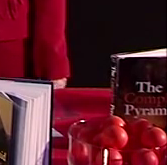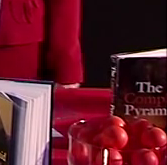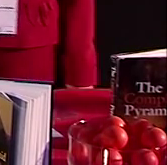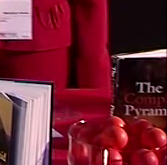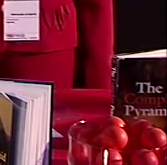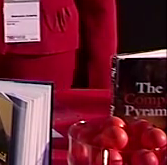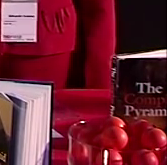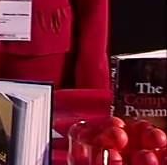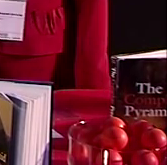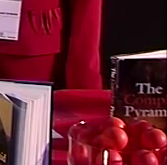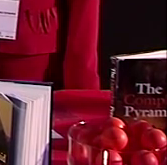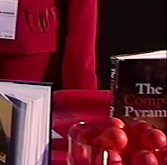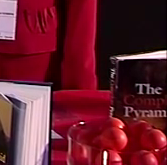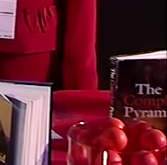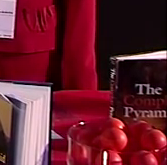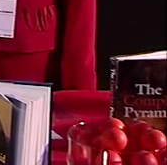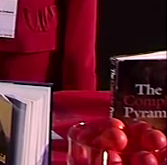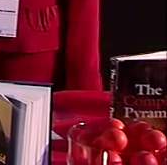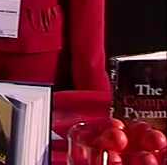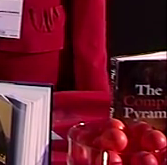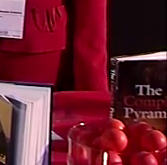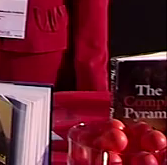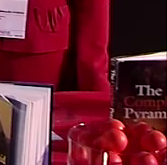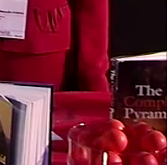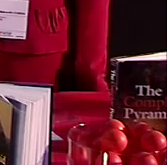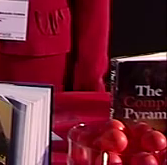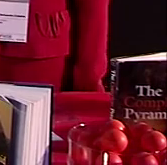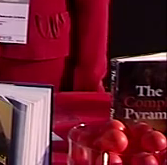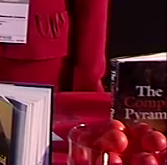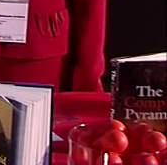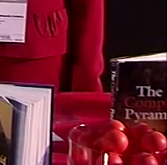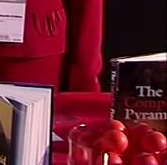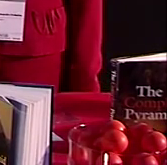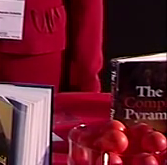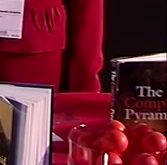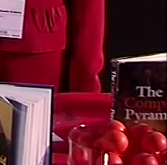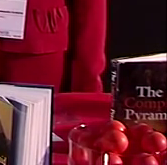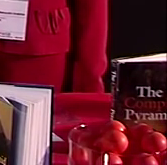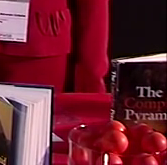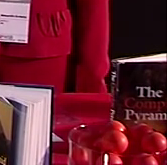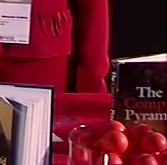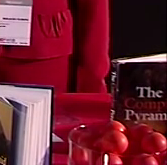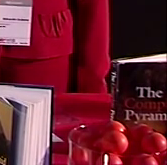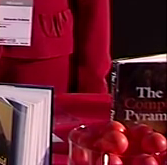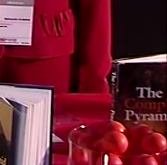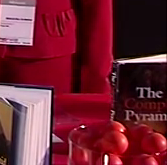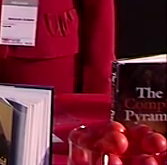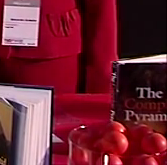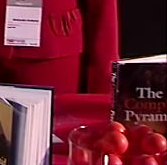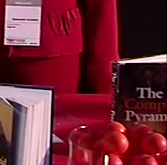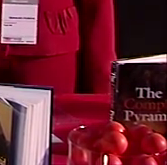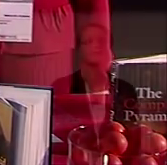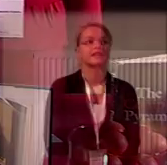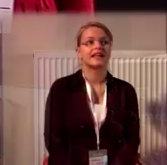naszego projektu KRA może mylić. To naprawdę nie będzie żaden projekt o charakterze meteorologicznym.